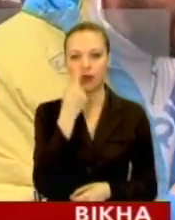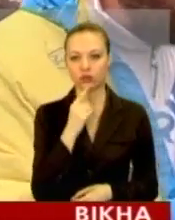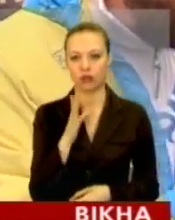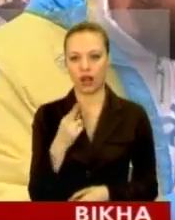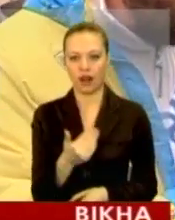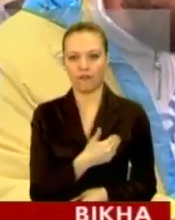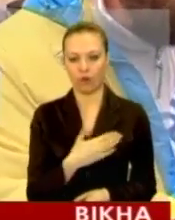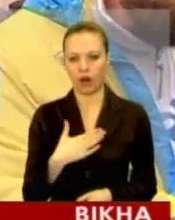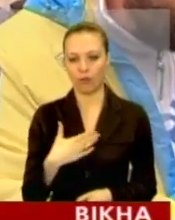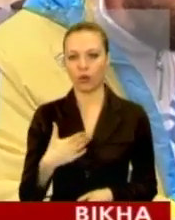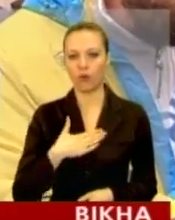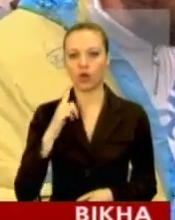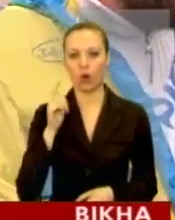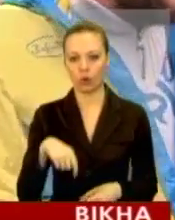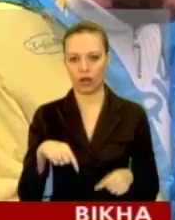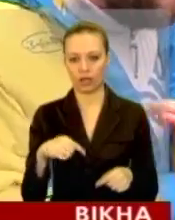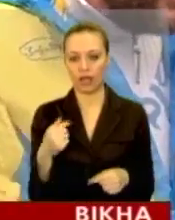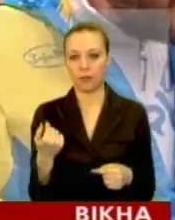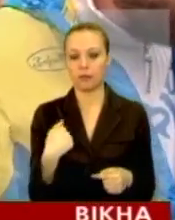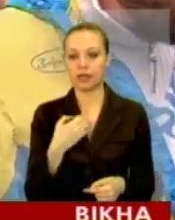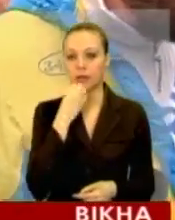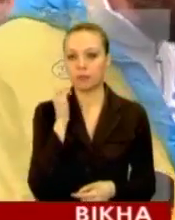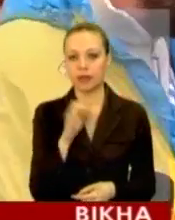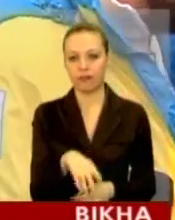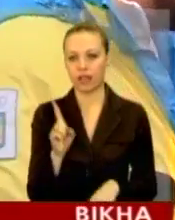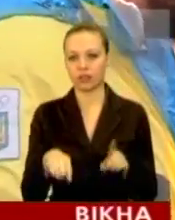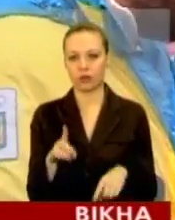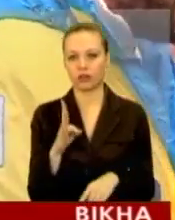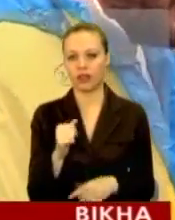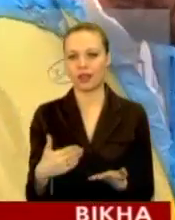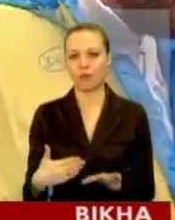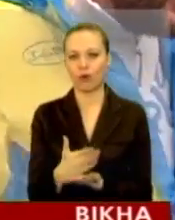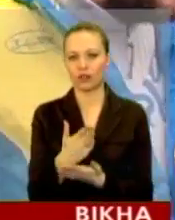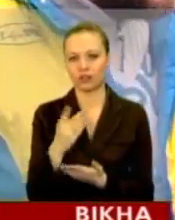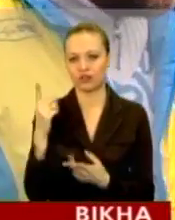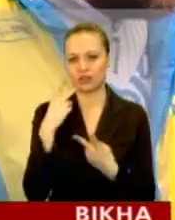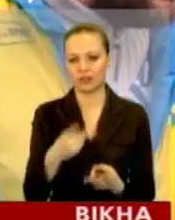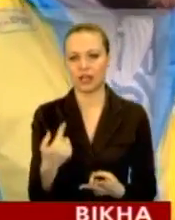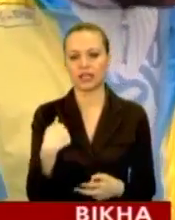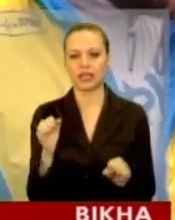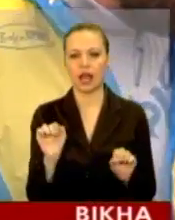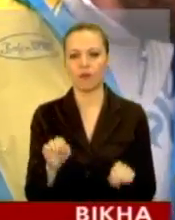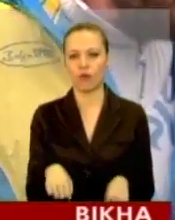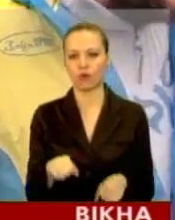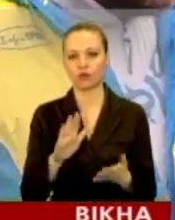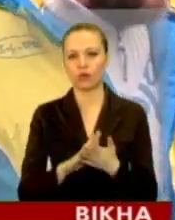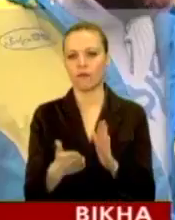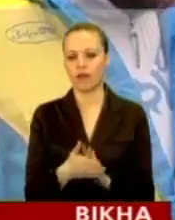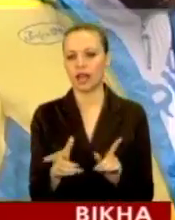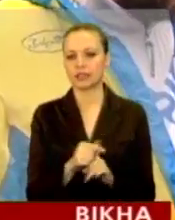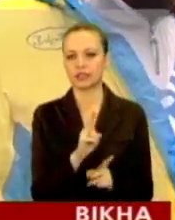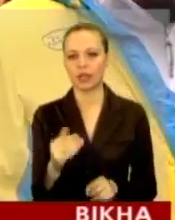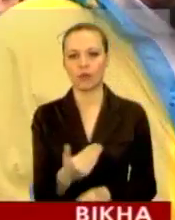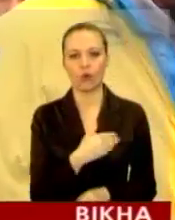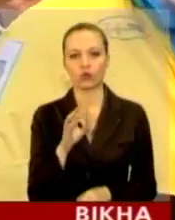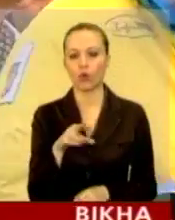моя. Моя Украина вот здесь. Мне плевать иногда на политические взгляды. Я могу договариваться с кем угодно,